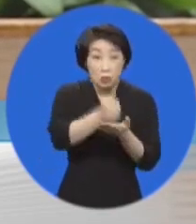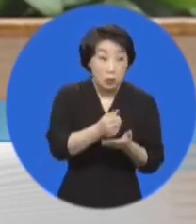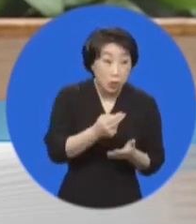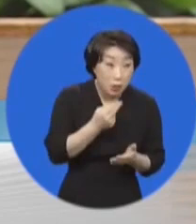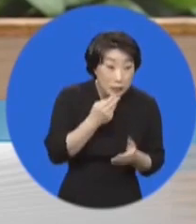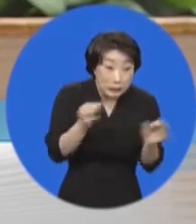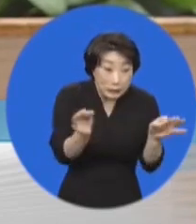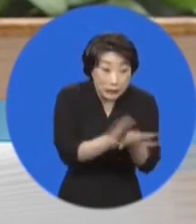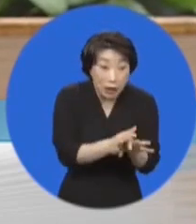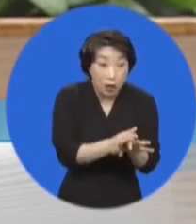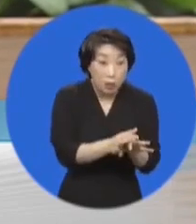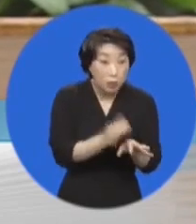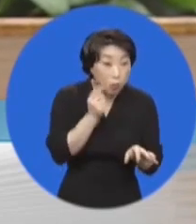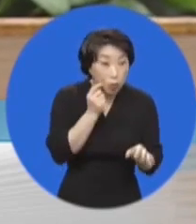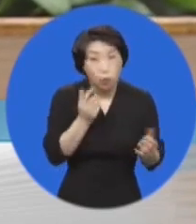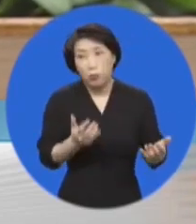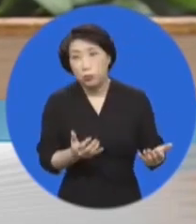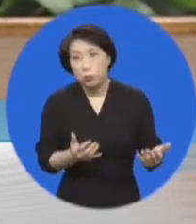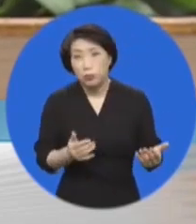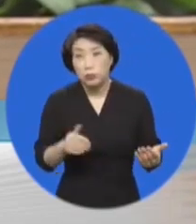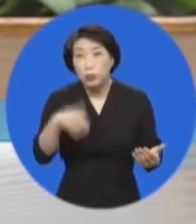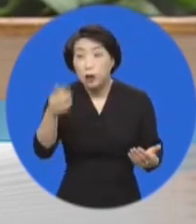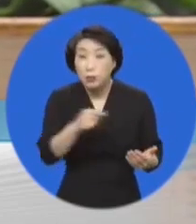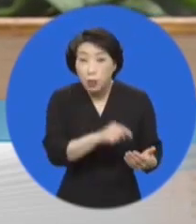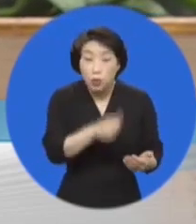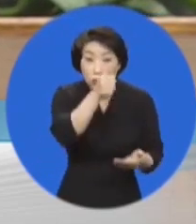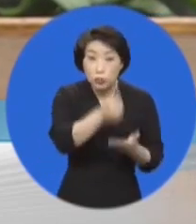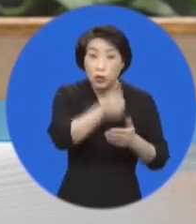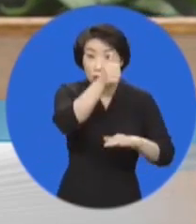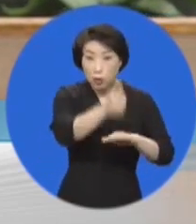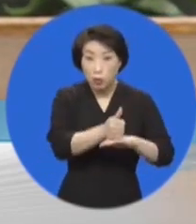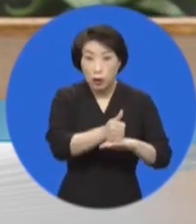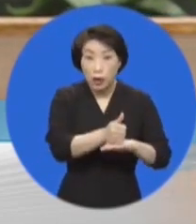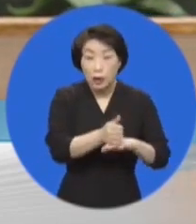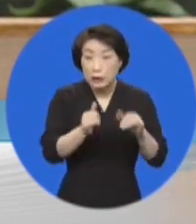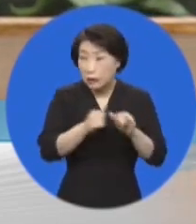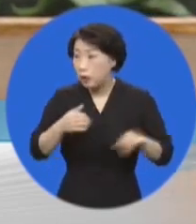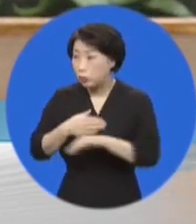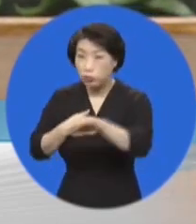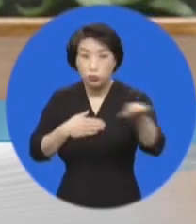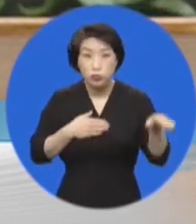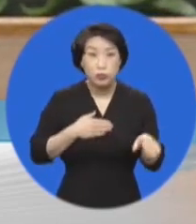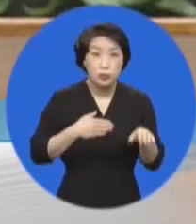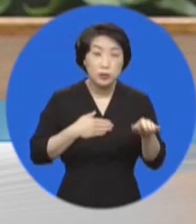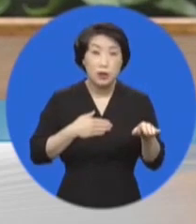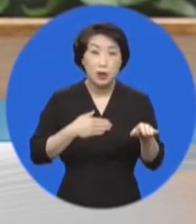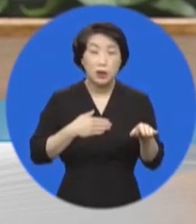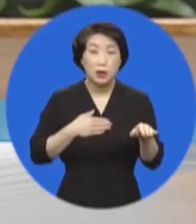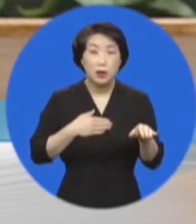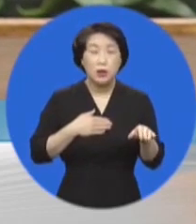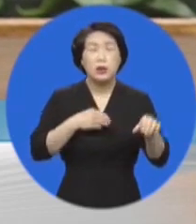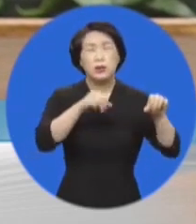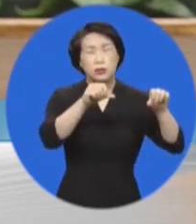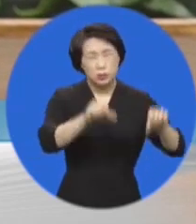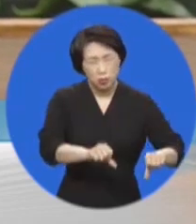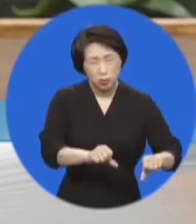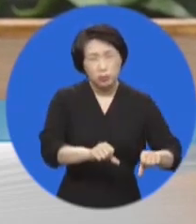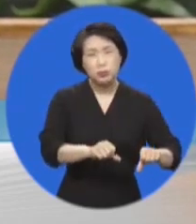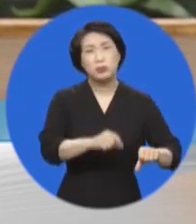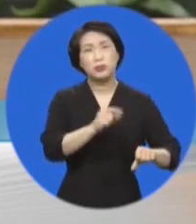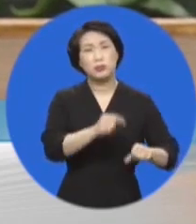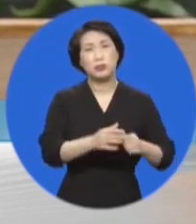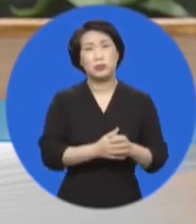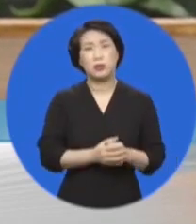없이 할 수 없다면 그 죄값으로 인간은 역시 저주